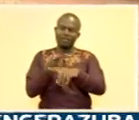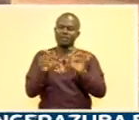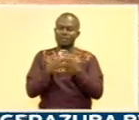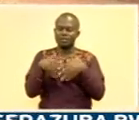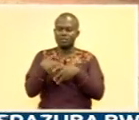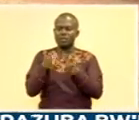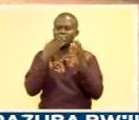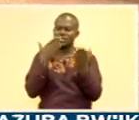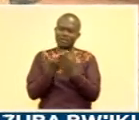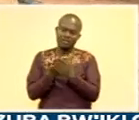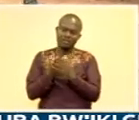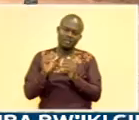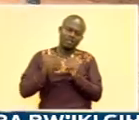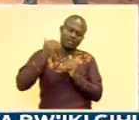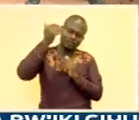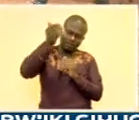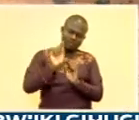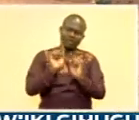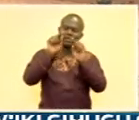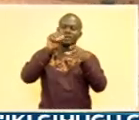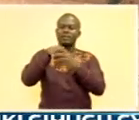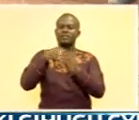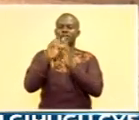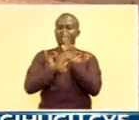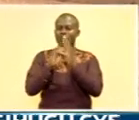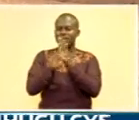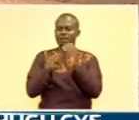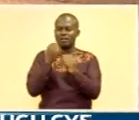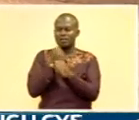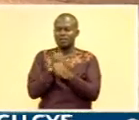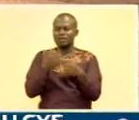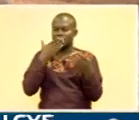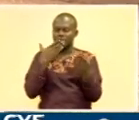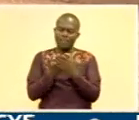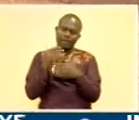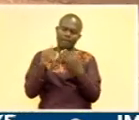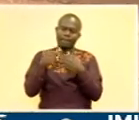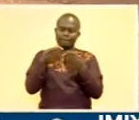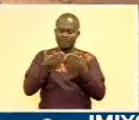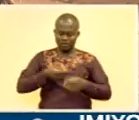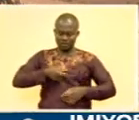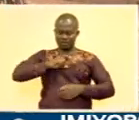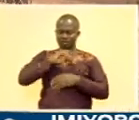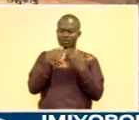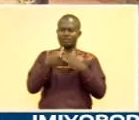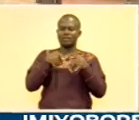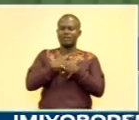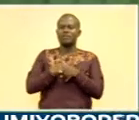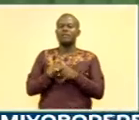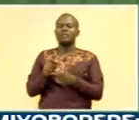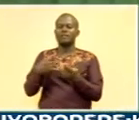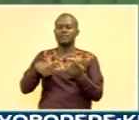neza, nibagende babushire mu karere babikore neza, baduheshe koko ishema